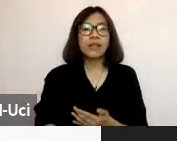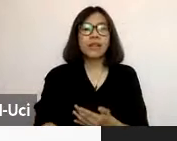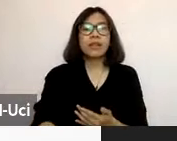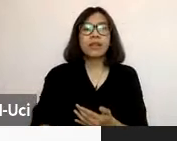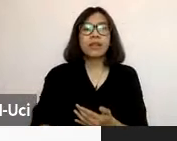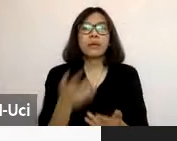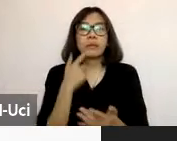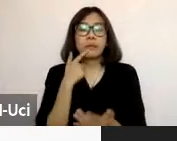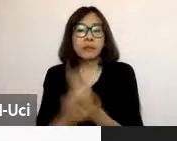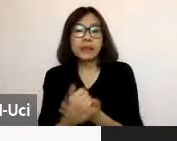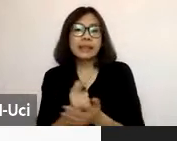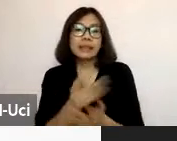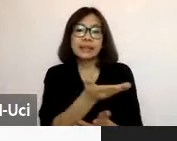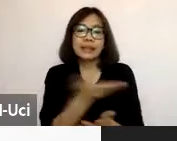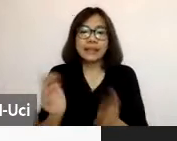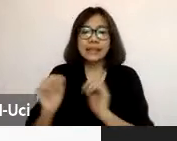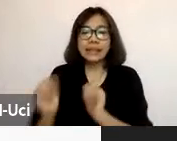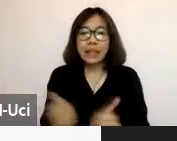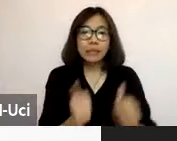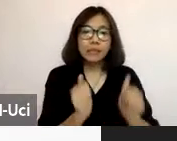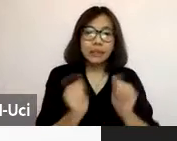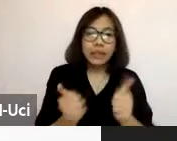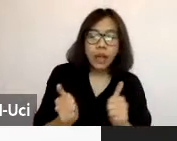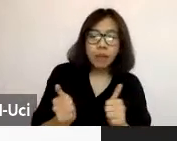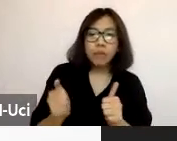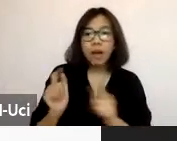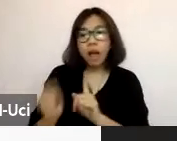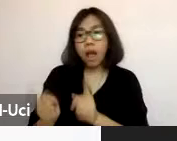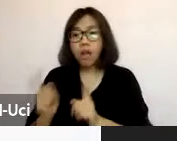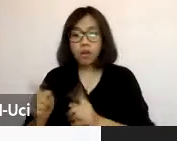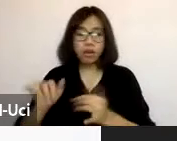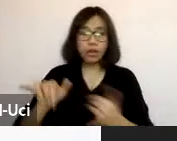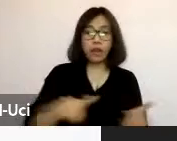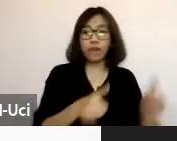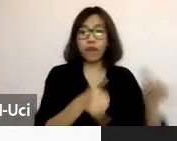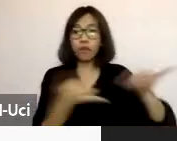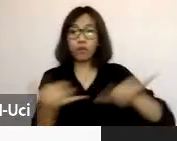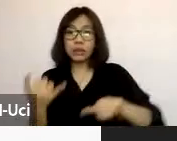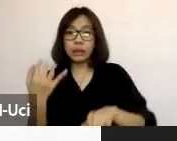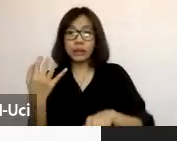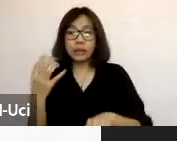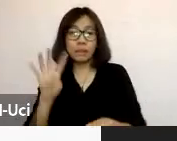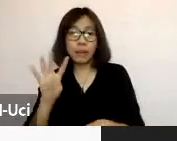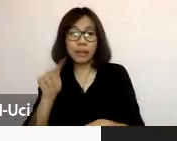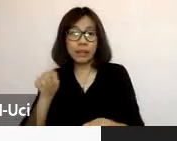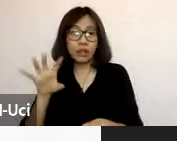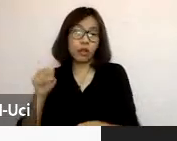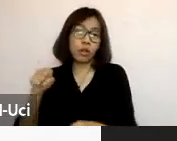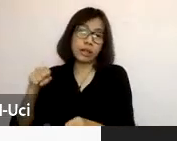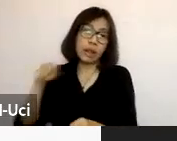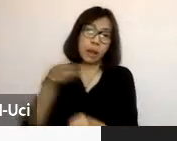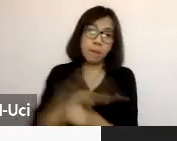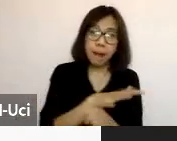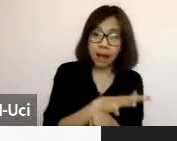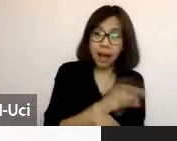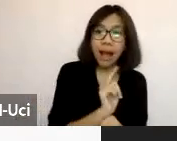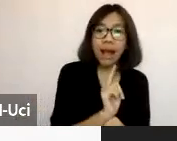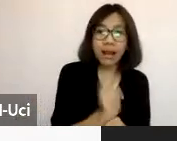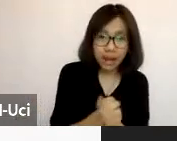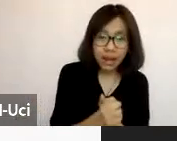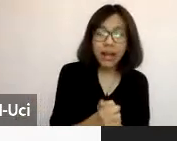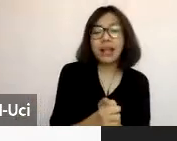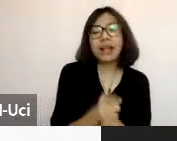untuk menjalani berbagai akibat dari revolusi industri keempat yaitu bagaimana kita